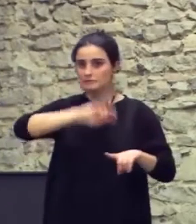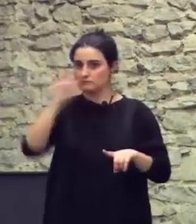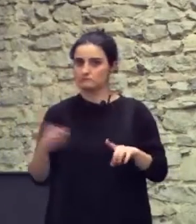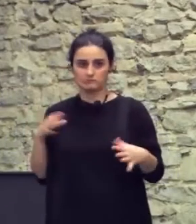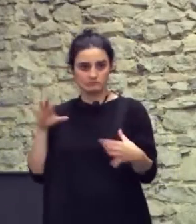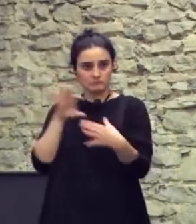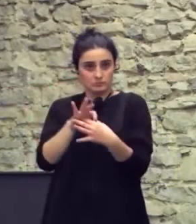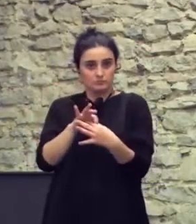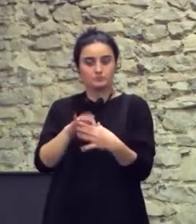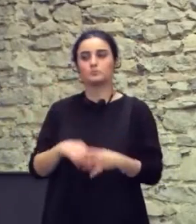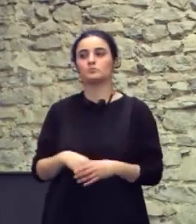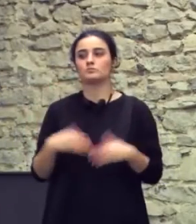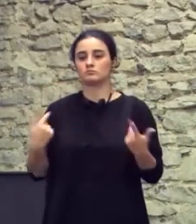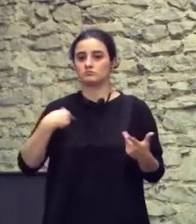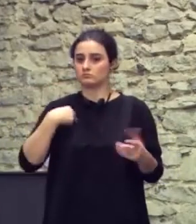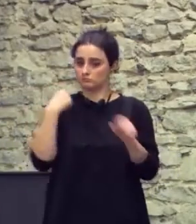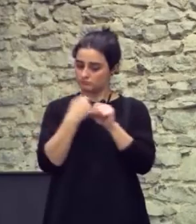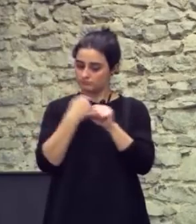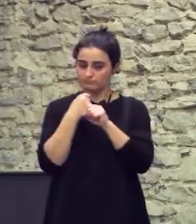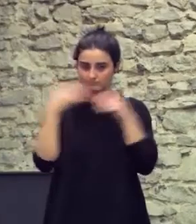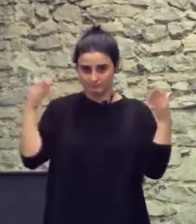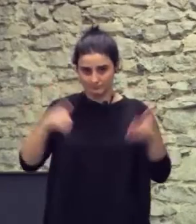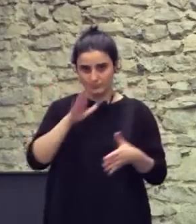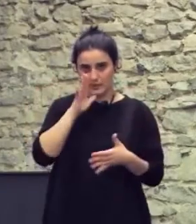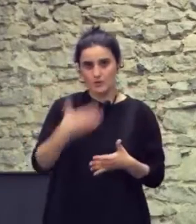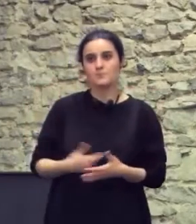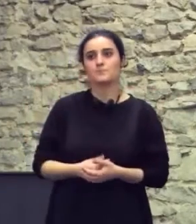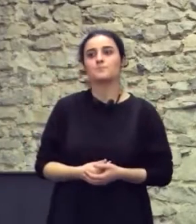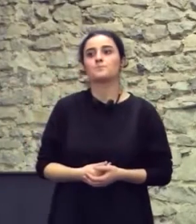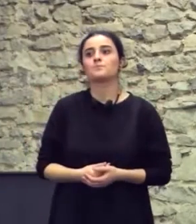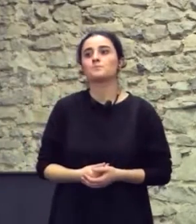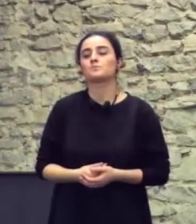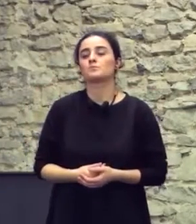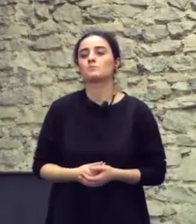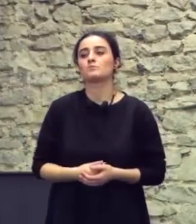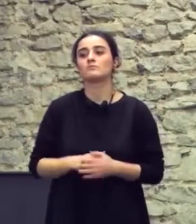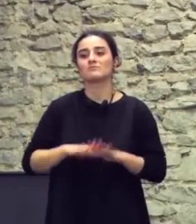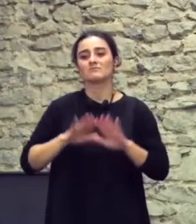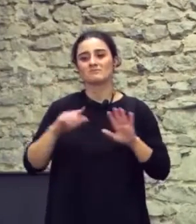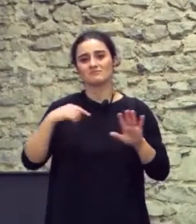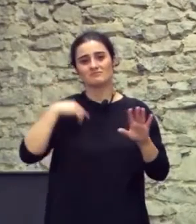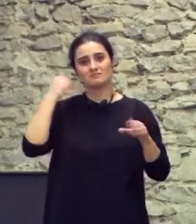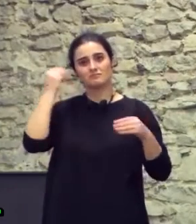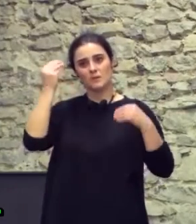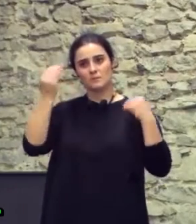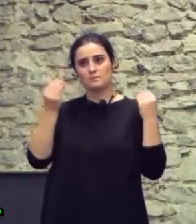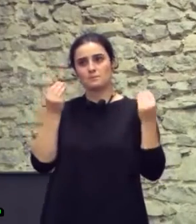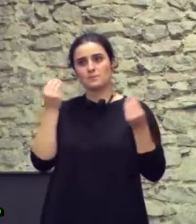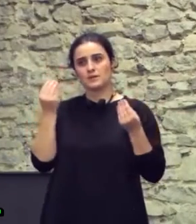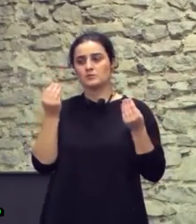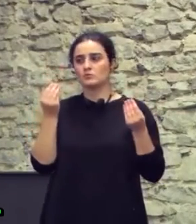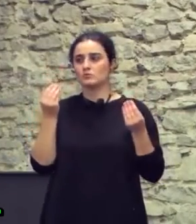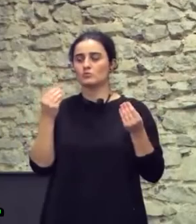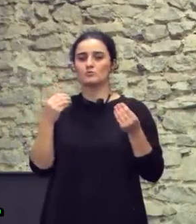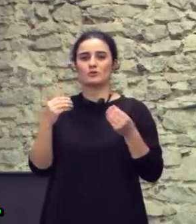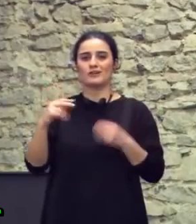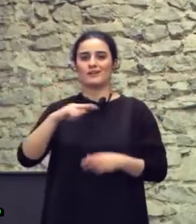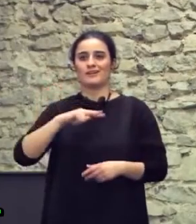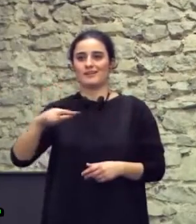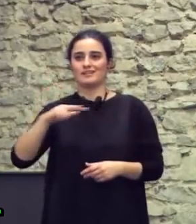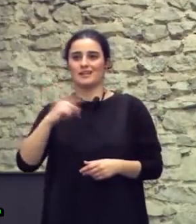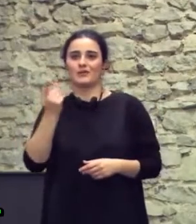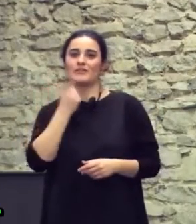ez? Orduan hortan ari naiz. Baina asko sinesten dut gazteleraz esaten den zapatero